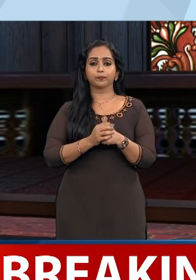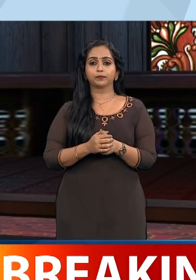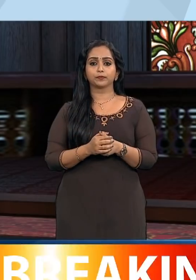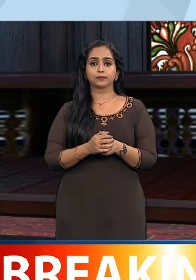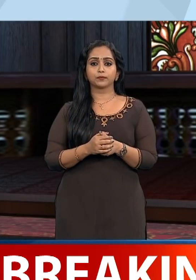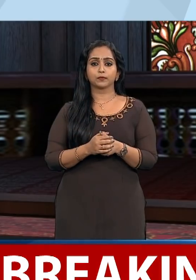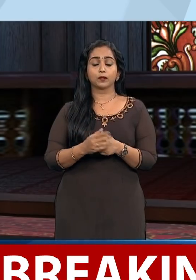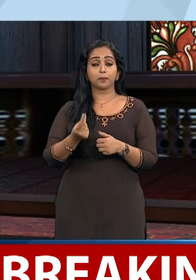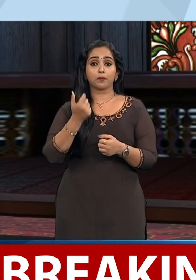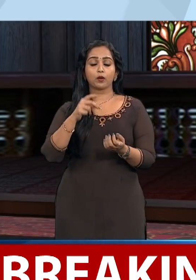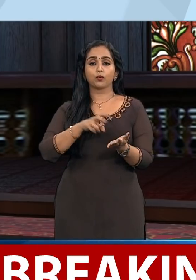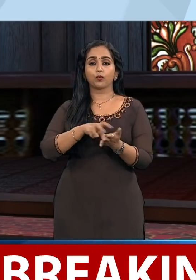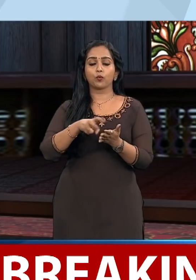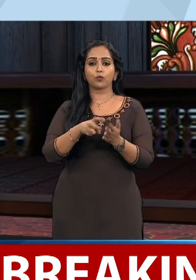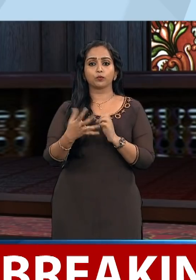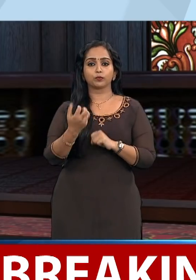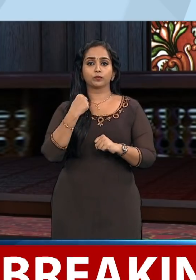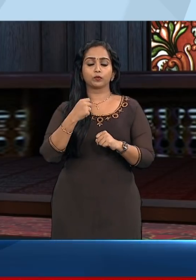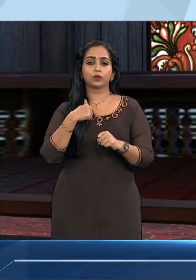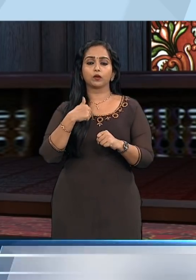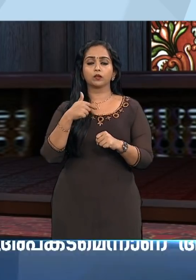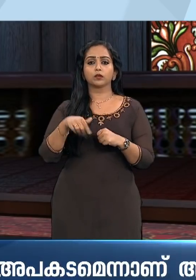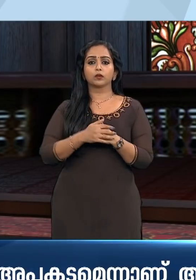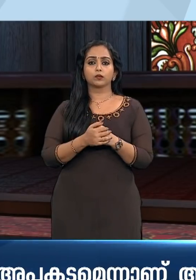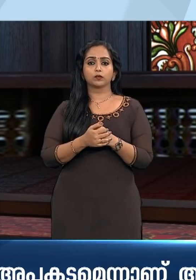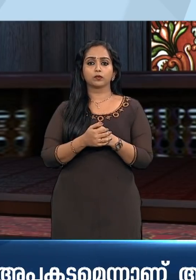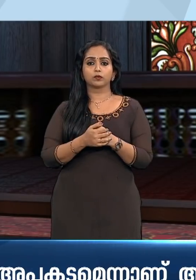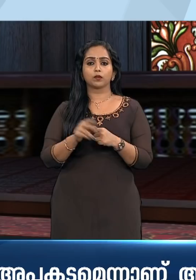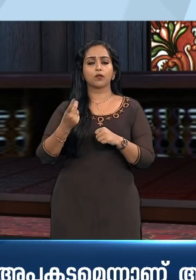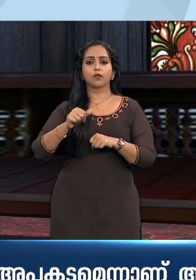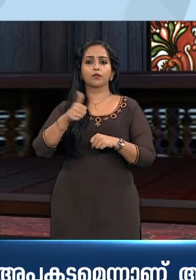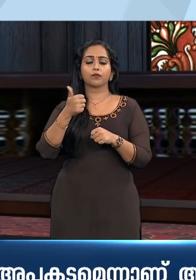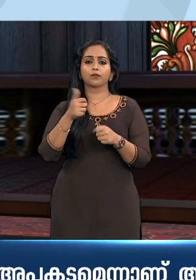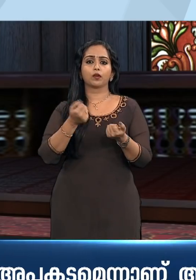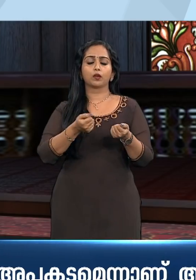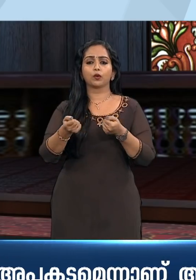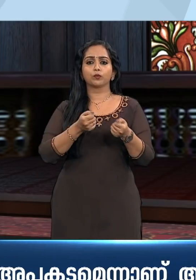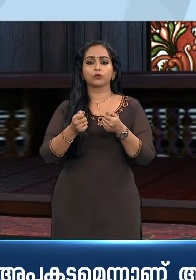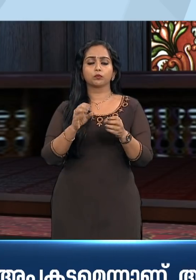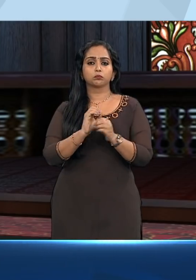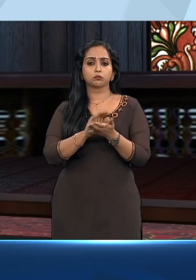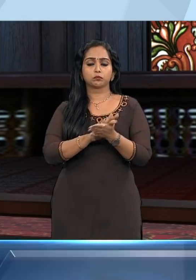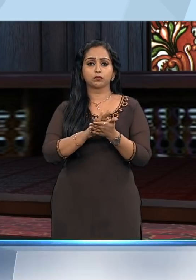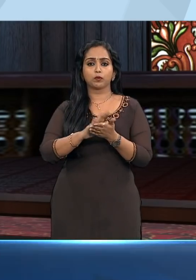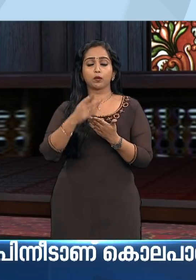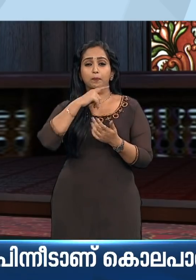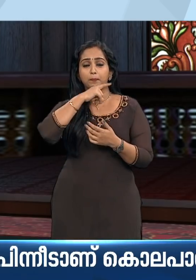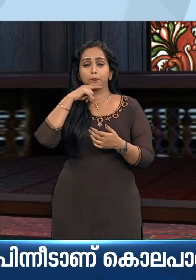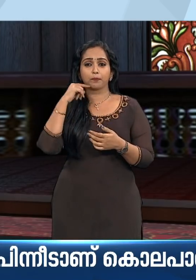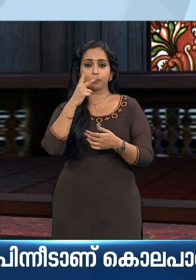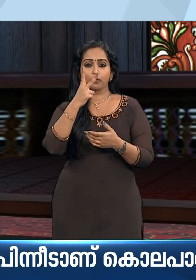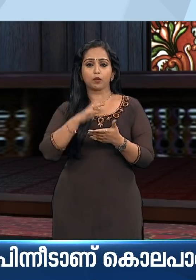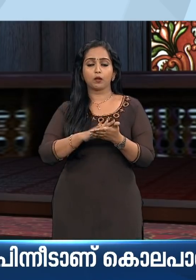കിട്ടിയ ഒരു ഓട്ടോനെ കിട്ടിയത്. ആ ഓട്ടോയിൽ കയറ്റിക്കൊണ്ട് എന്തായാലും ഇവിടെ നിന്ന് വേറെ വണ്ടി കിട്ടില്ല, അത്രയും ബ്ലഡ് ഇങ്ങനെ പോയിക്കൊണ്ടിരിക്കുന്നത്. അപ്പോൾ അതെടുത്ത് ഞാൻ നേരെ പേട്ട ഹോസ്പിറ്റലിൽ